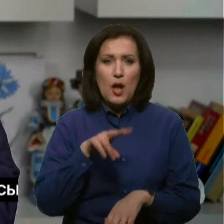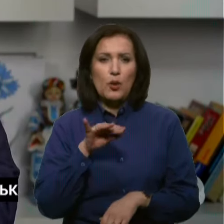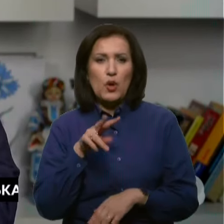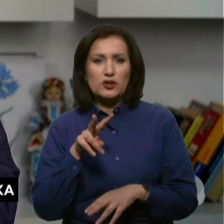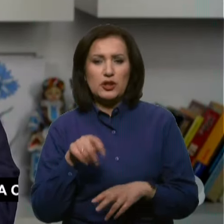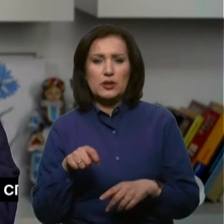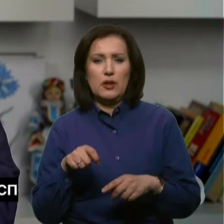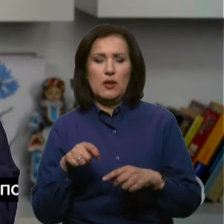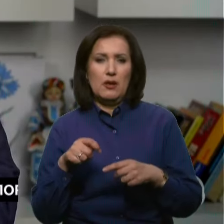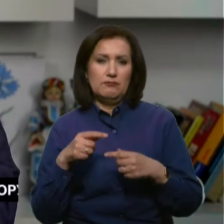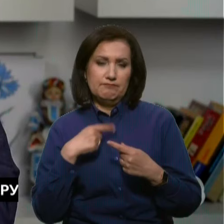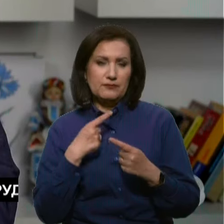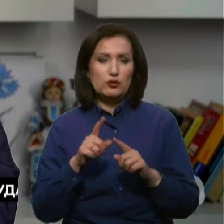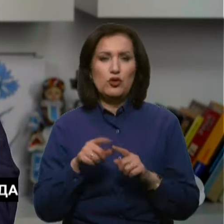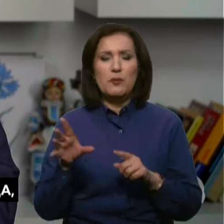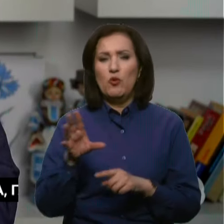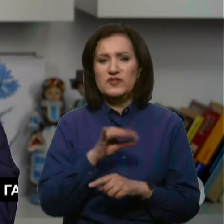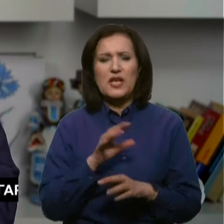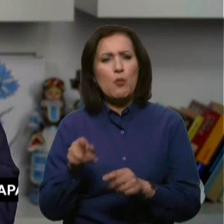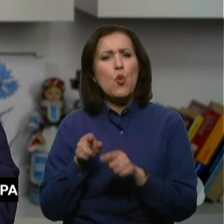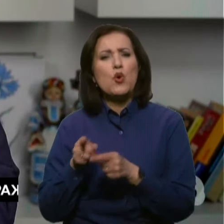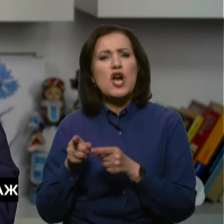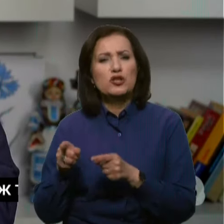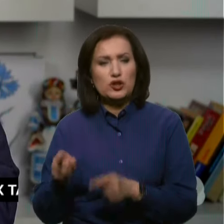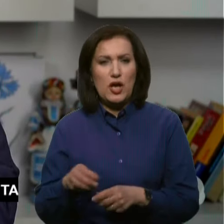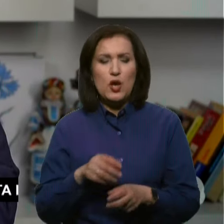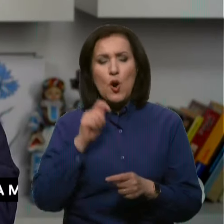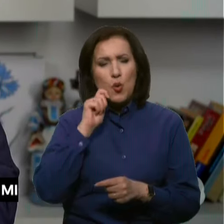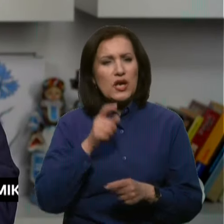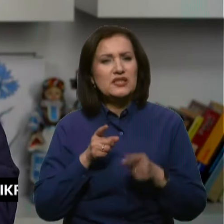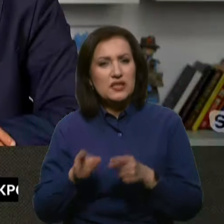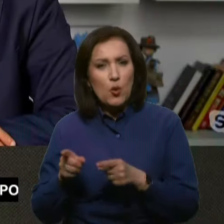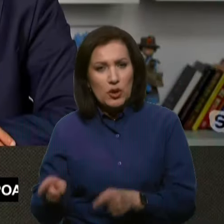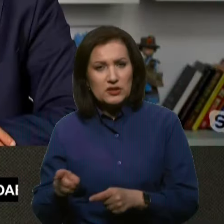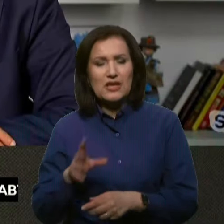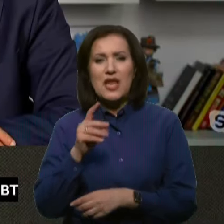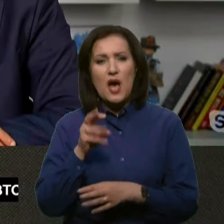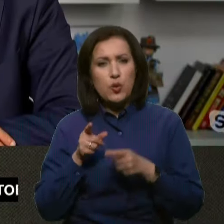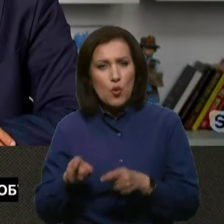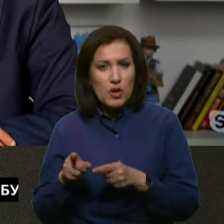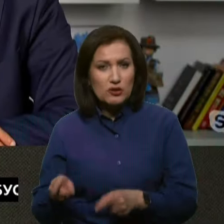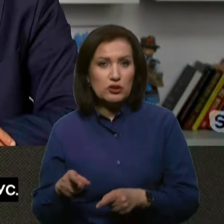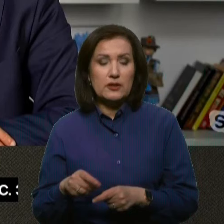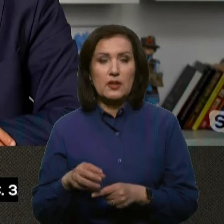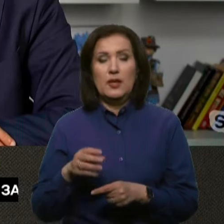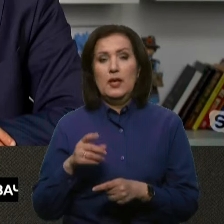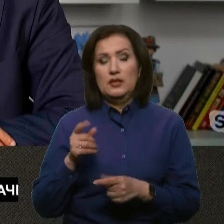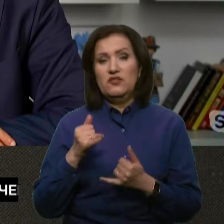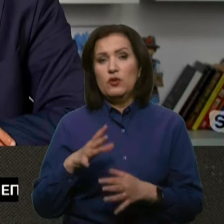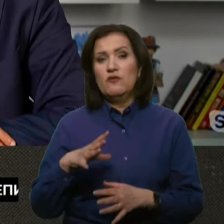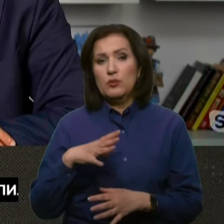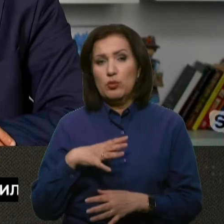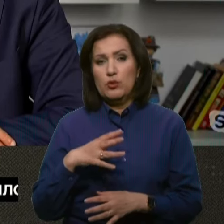Лукашенко прадае тэзі, што яму ўсе пагражаюць, пагражаюць Украіна агрэсіі, пагражае НАТО агрэсіі. До речі, сьогодні ён